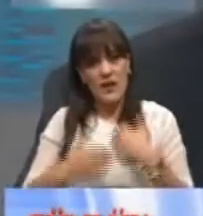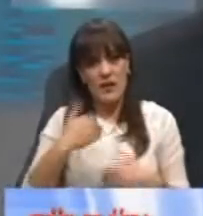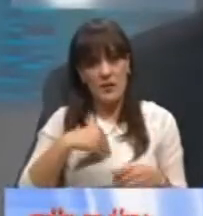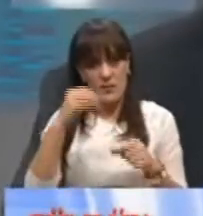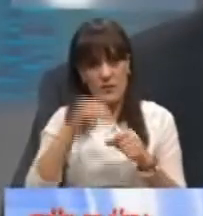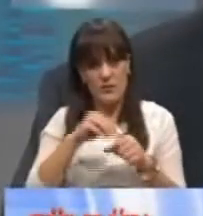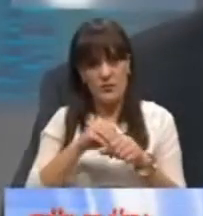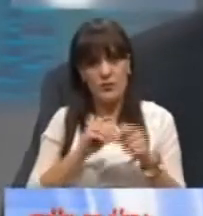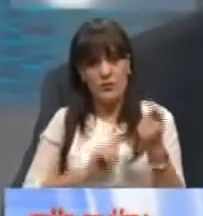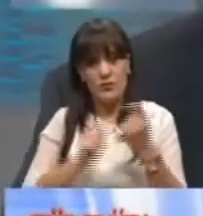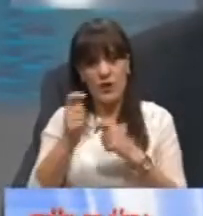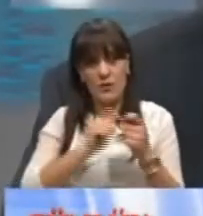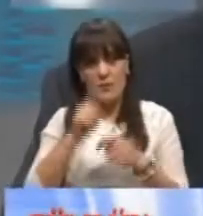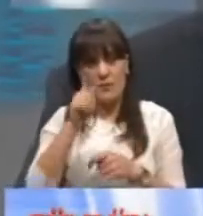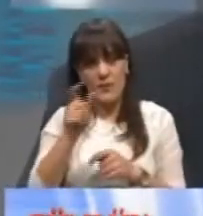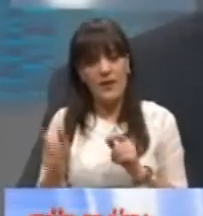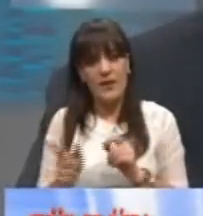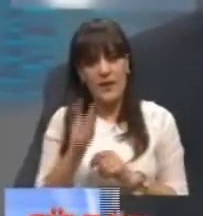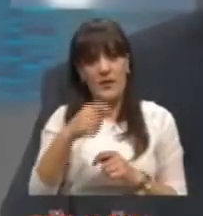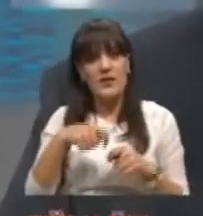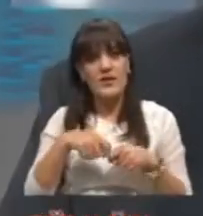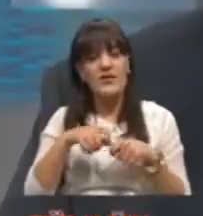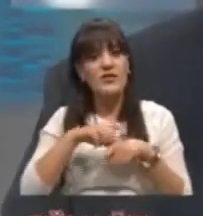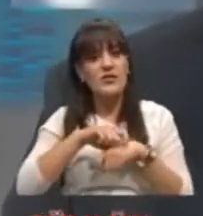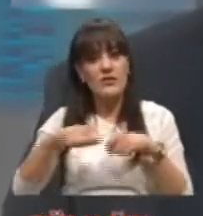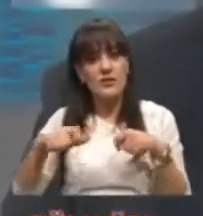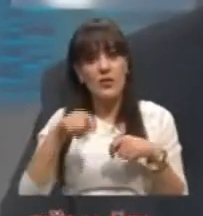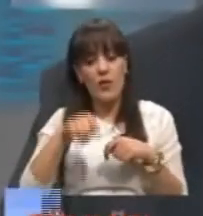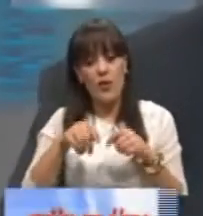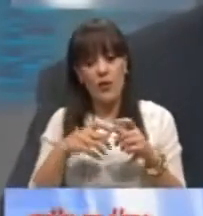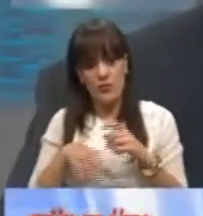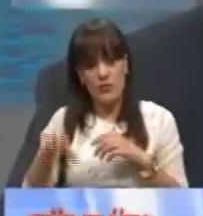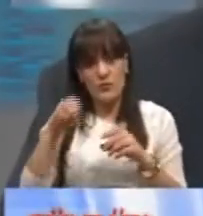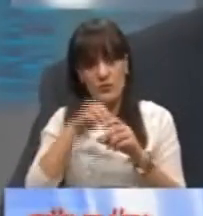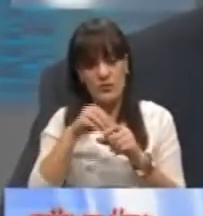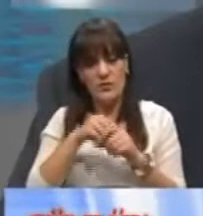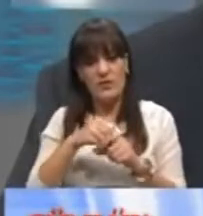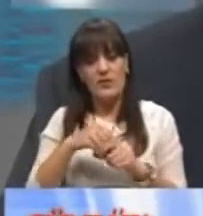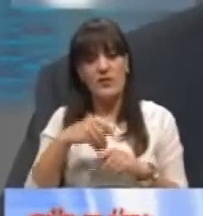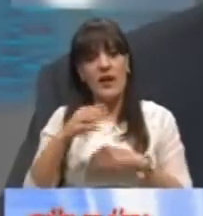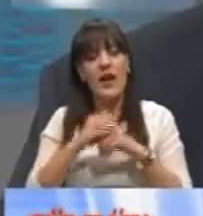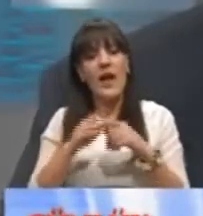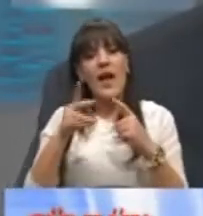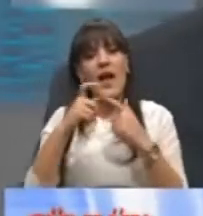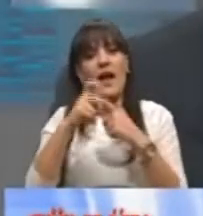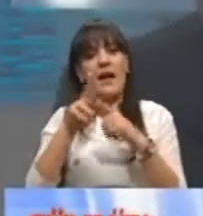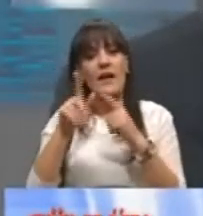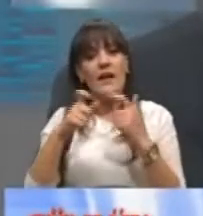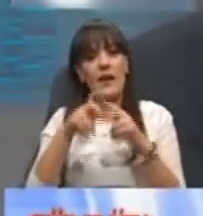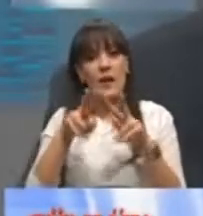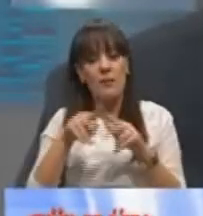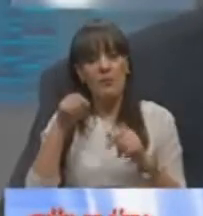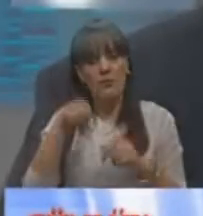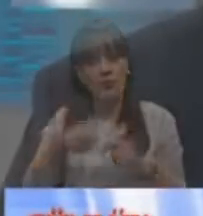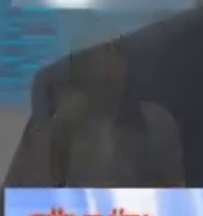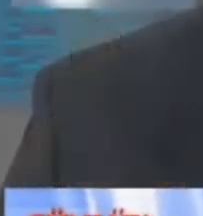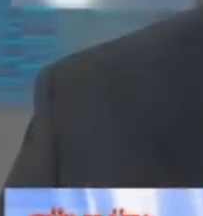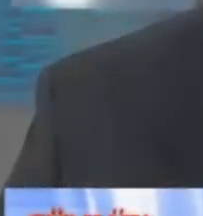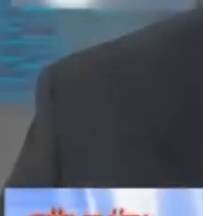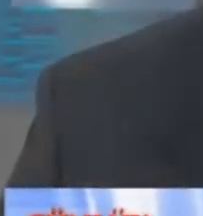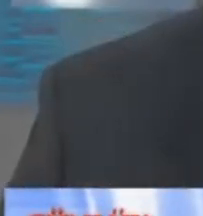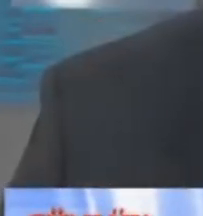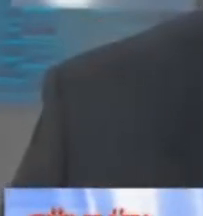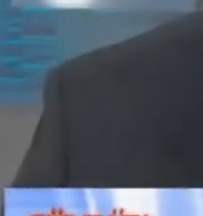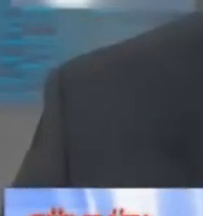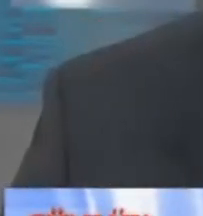yaralanmalarda kullandığımız bir terim. Çıkık ise o uzuvda eklemleri. Bu küçük eklemler de olabilir, parmak